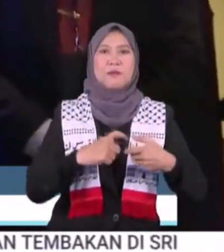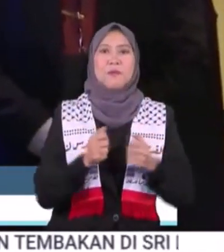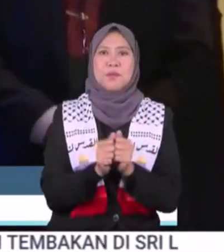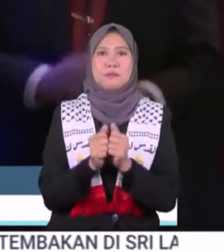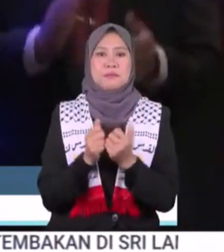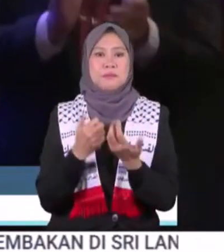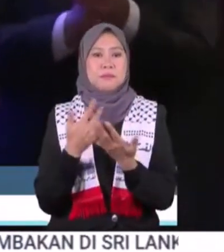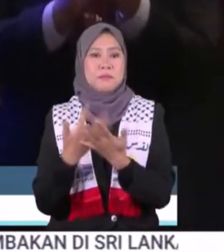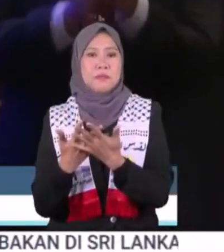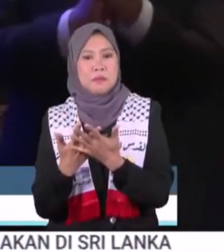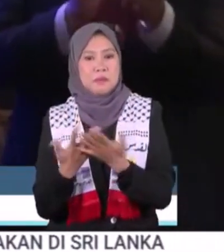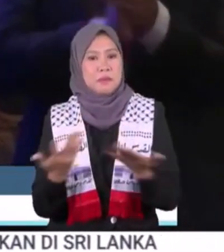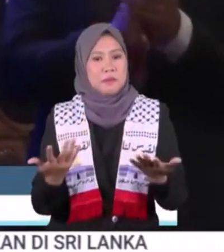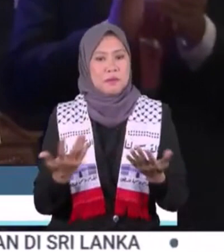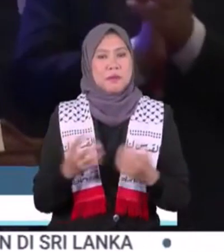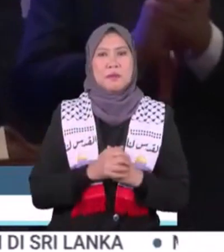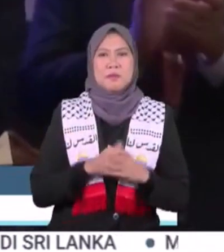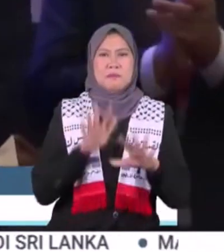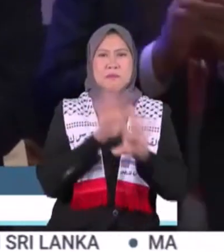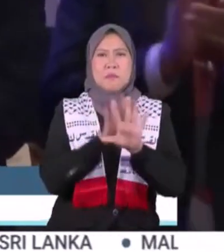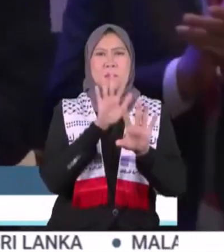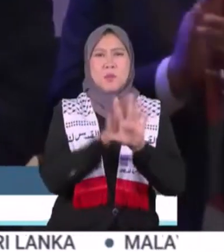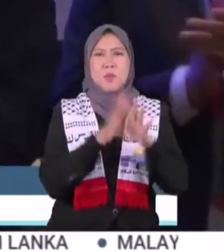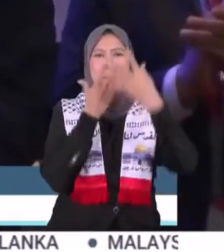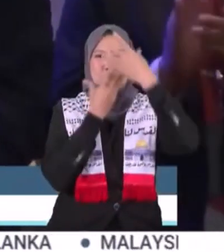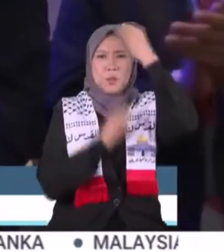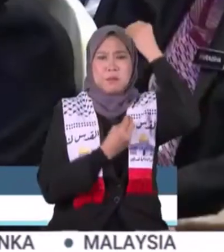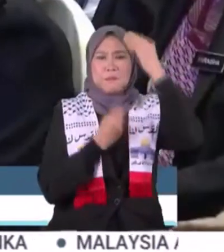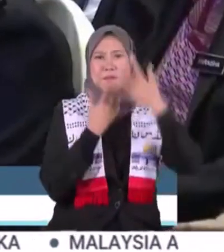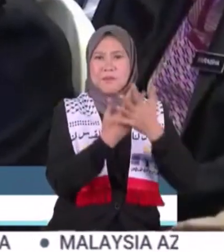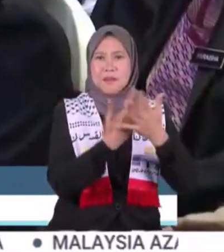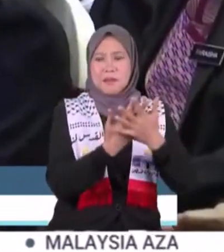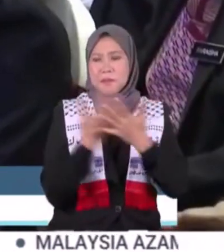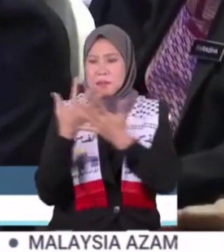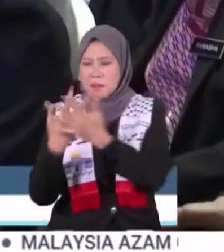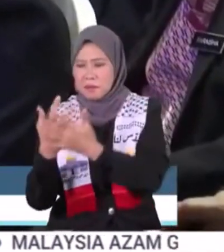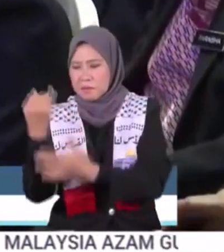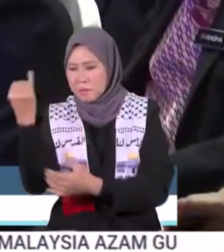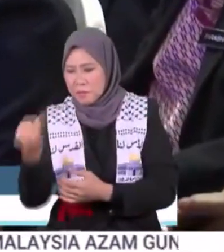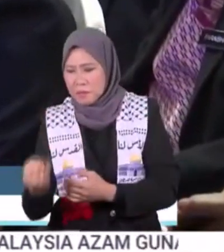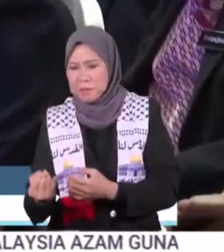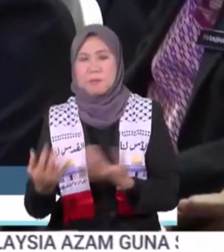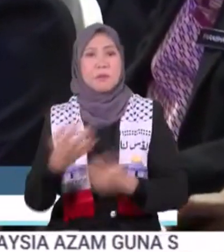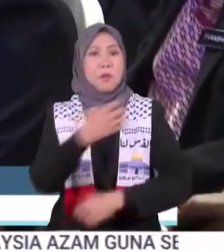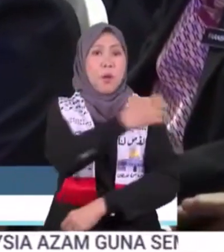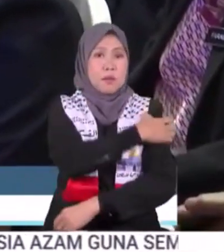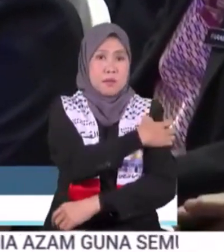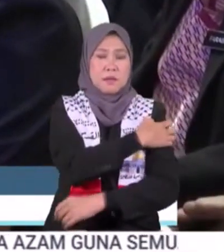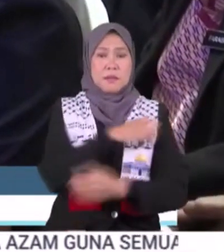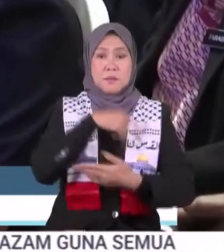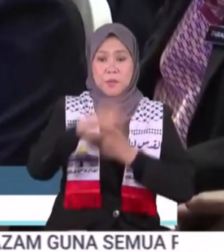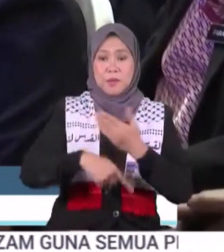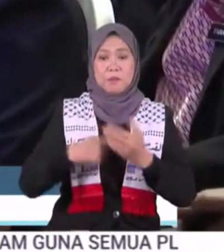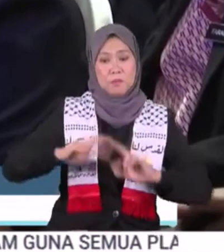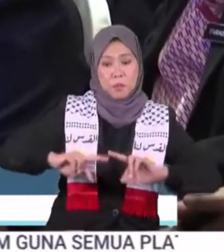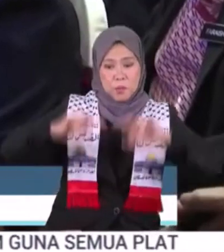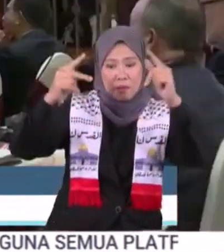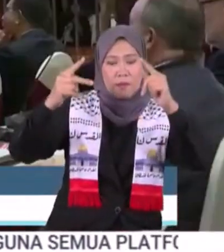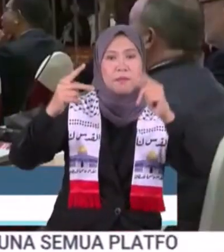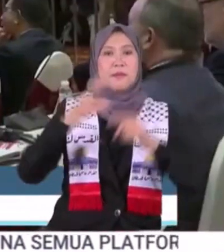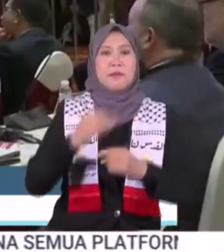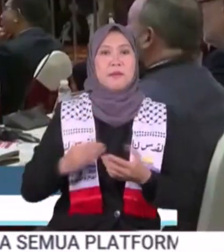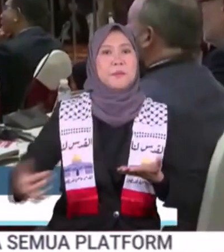kepenjaraan antaranya isu kesesakan penjara penjara uzur penguatkuasaan program pemulihan serta